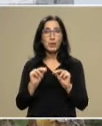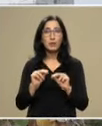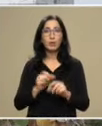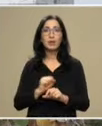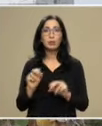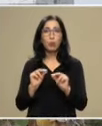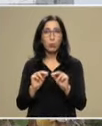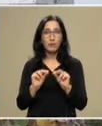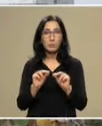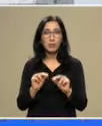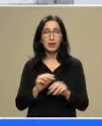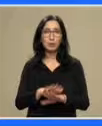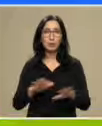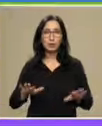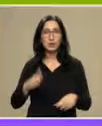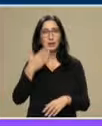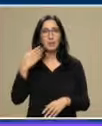възпитанието на децата и младежите.